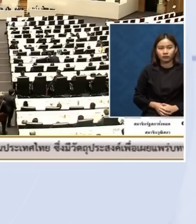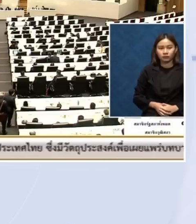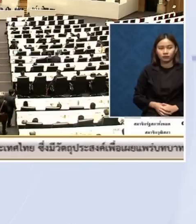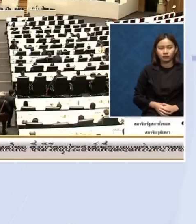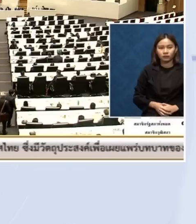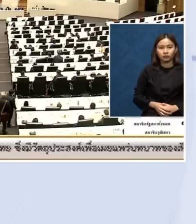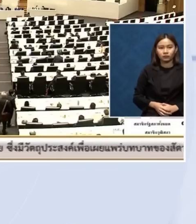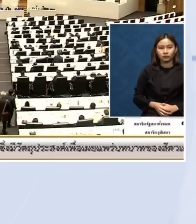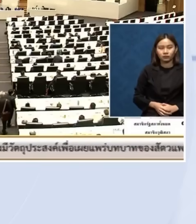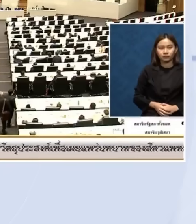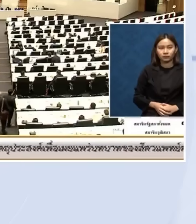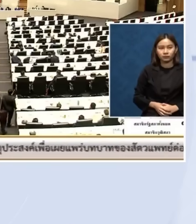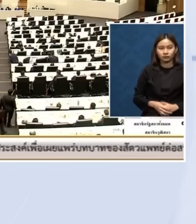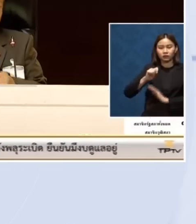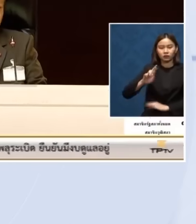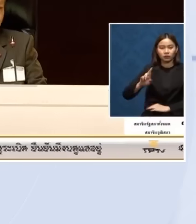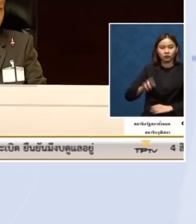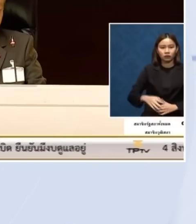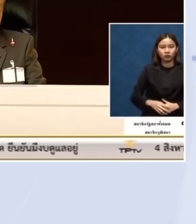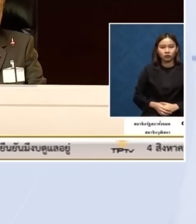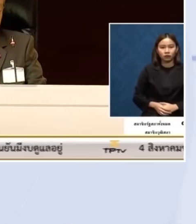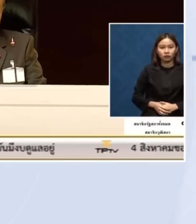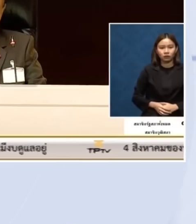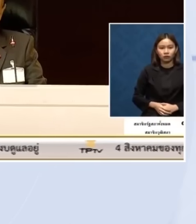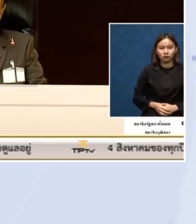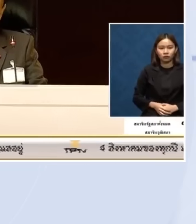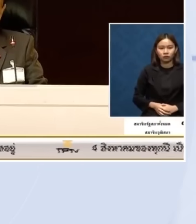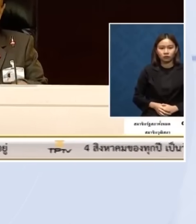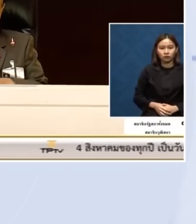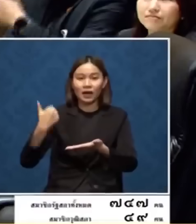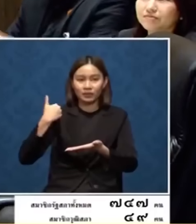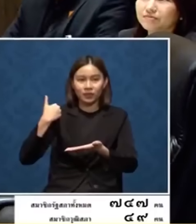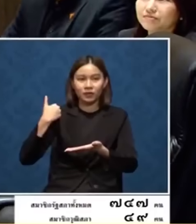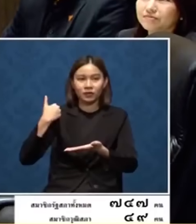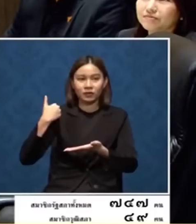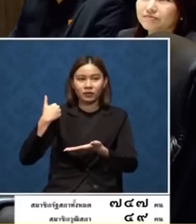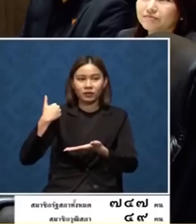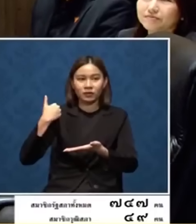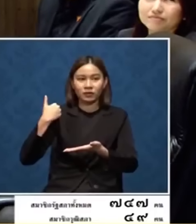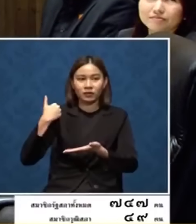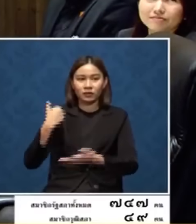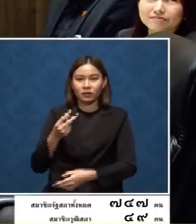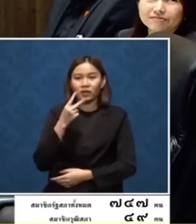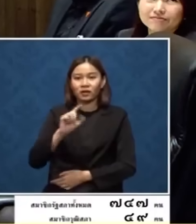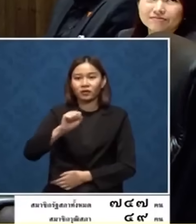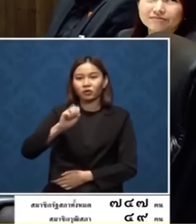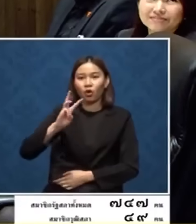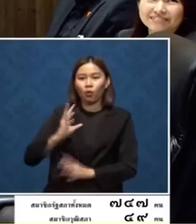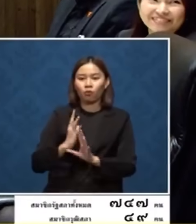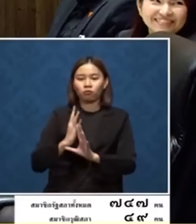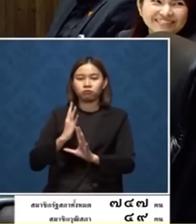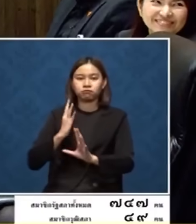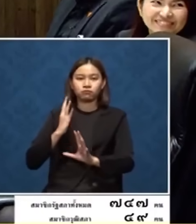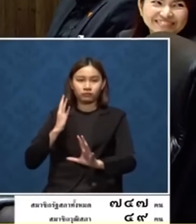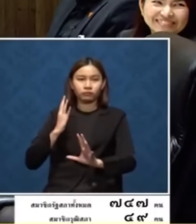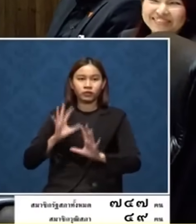ประชุมก็ครบแล้วเปิดประชุมได้สักทีแต่ปรากฏว่าเปิดไปได้ชั่วโมงครึ่งคุณผู้ชมประธานสั่งปิดการประชุมมันเลยทำให้เมื่อวานเนี่ยมัน